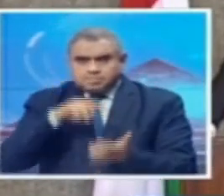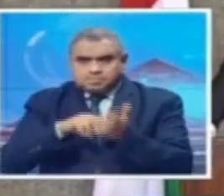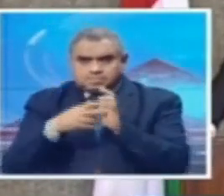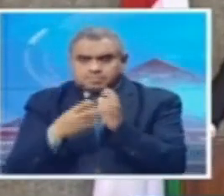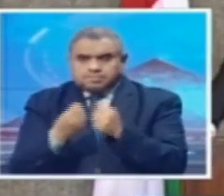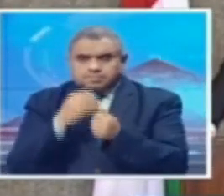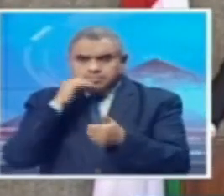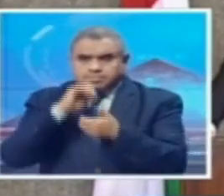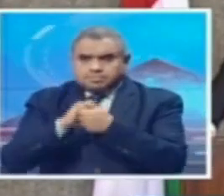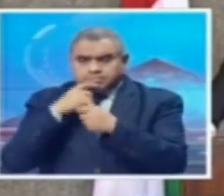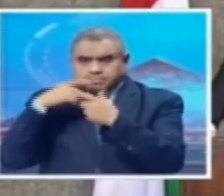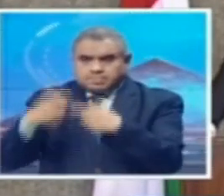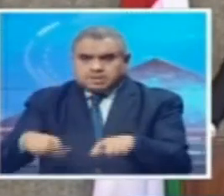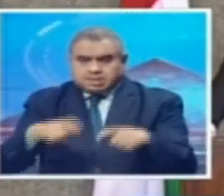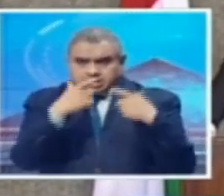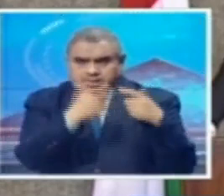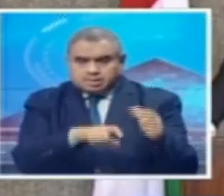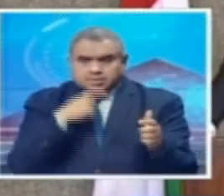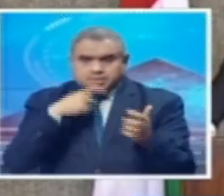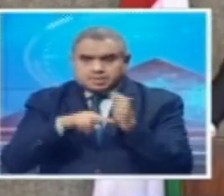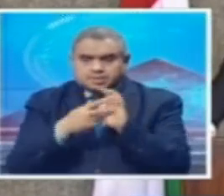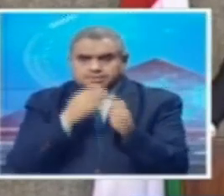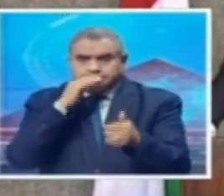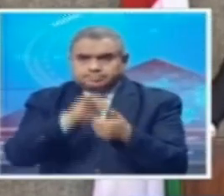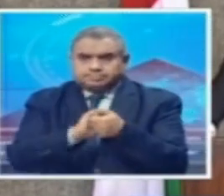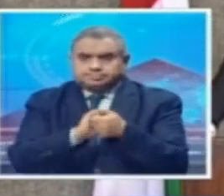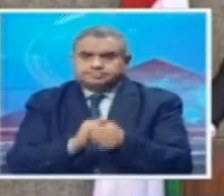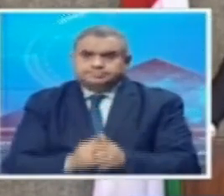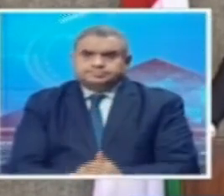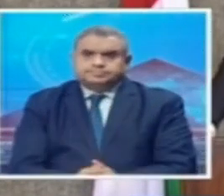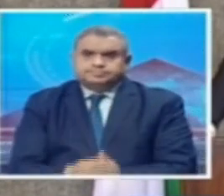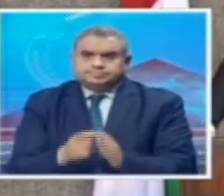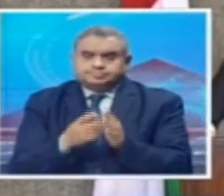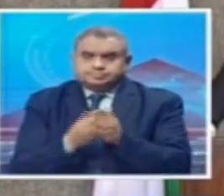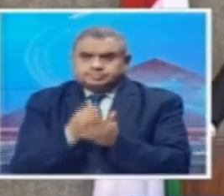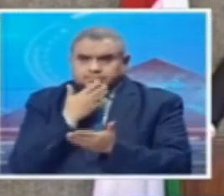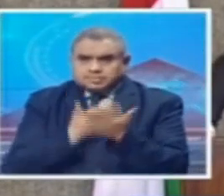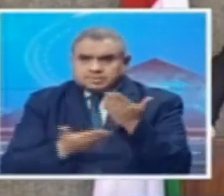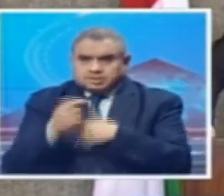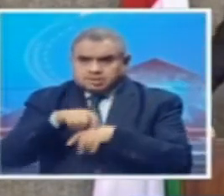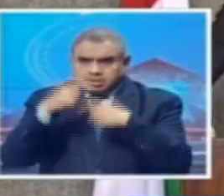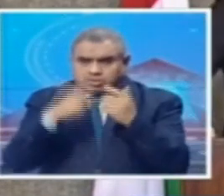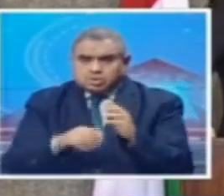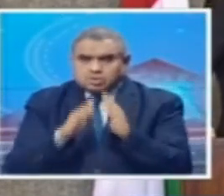للبلدين، الارتقاء بالمجال السكة الحديد في مصر،